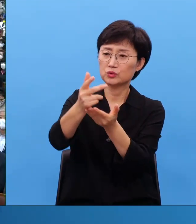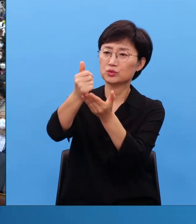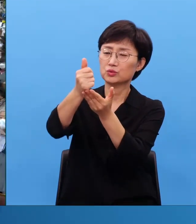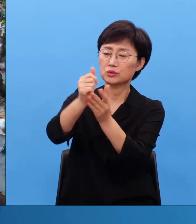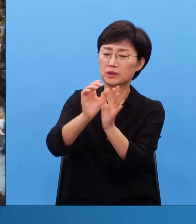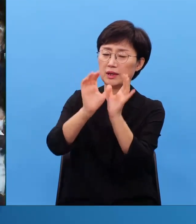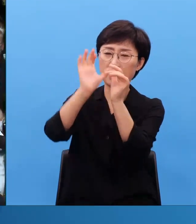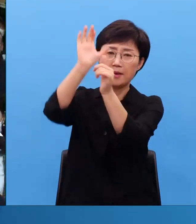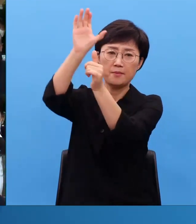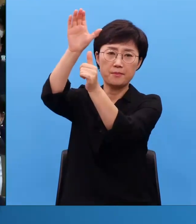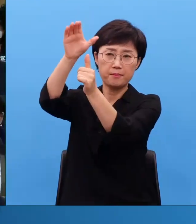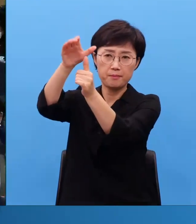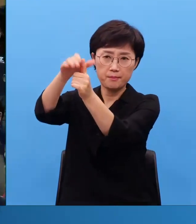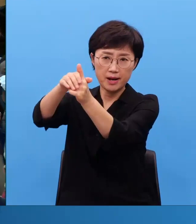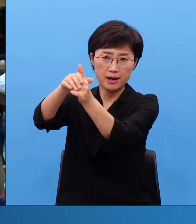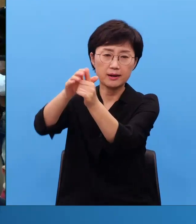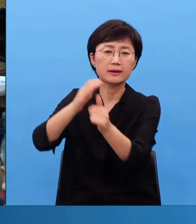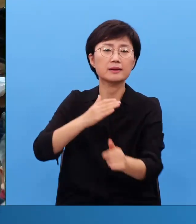온전히 주께